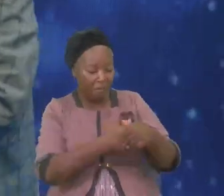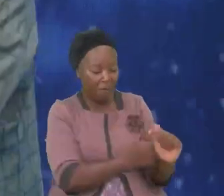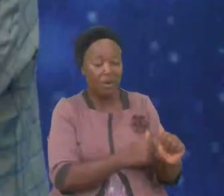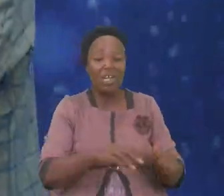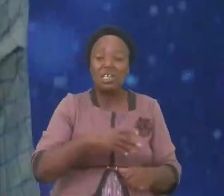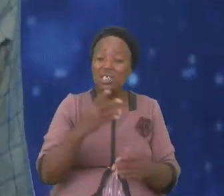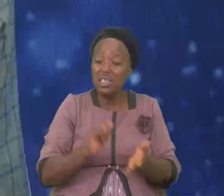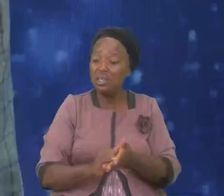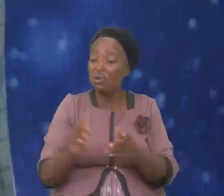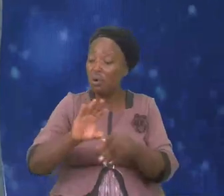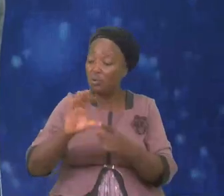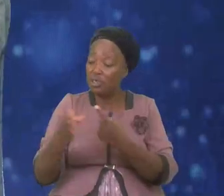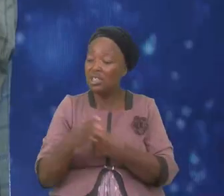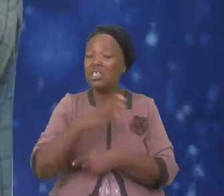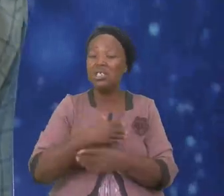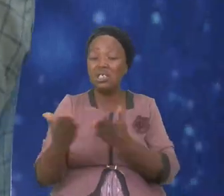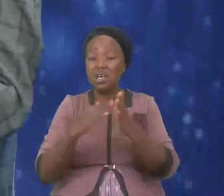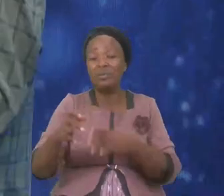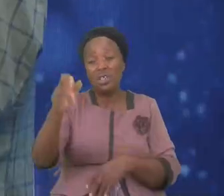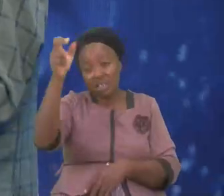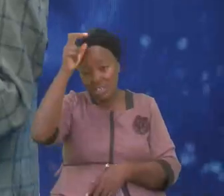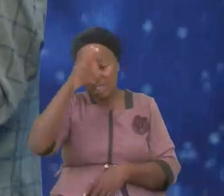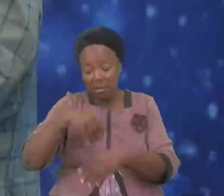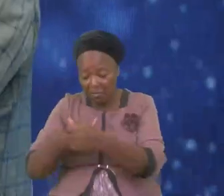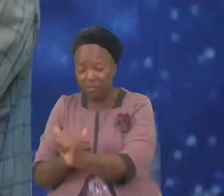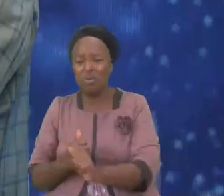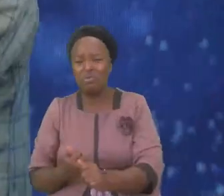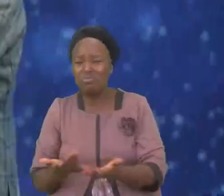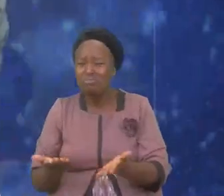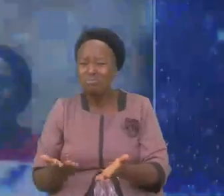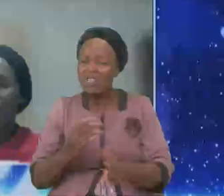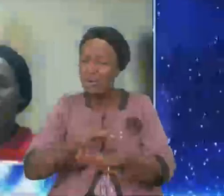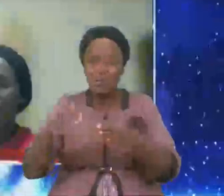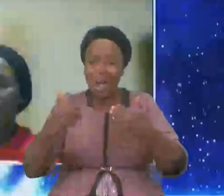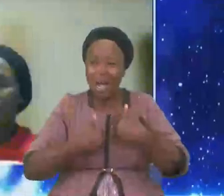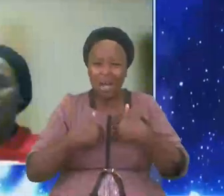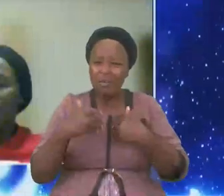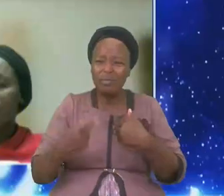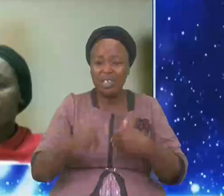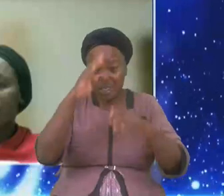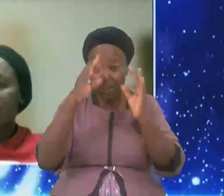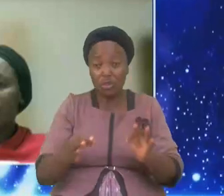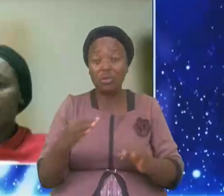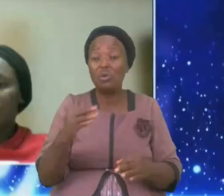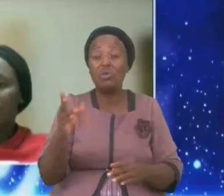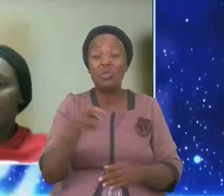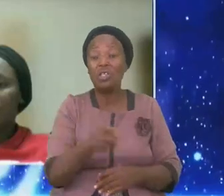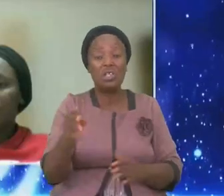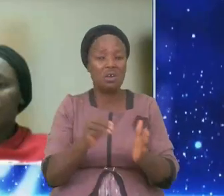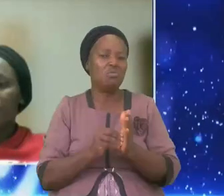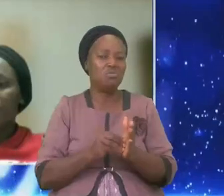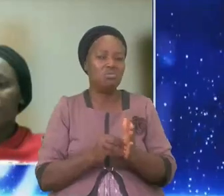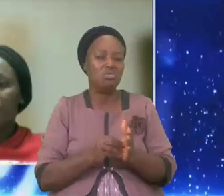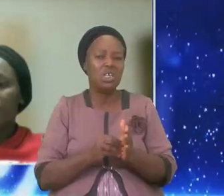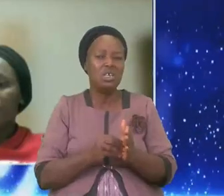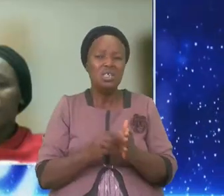idolâtres. Si le cœur de cette communauté poursuit les choses qui ne profitent pas, c'est là où leur